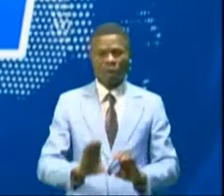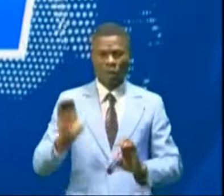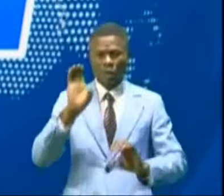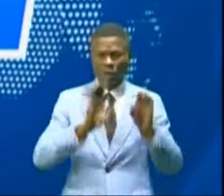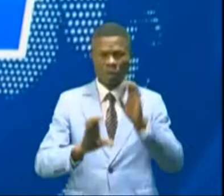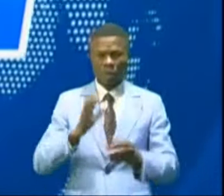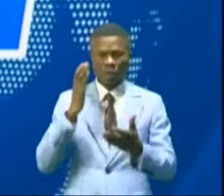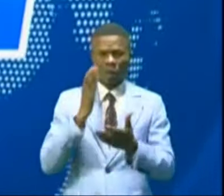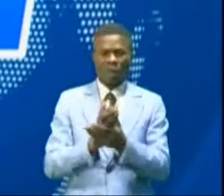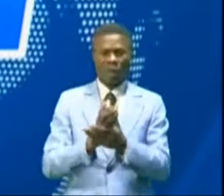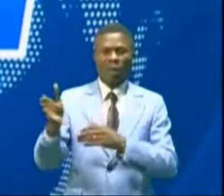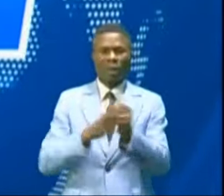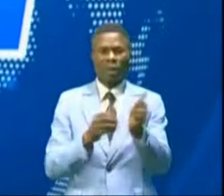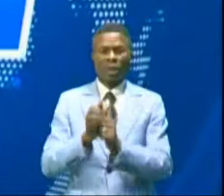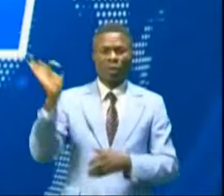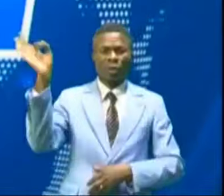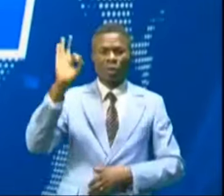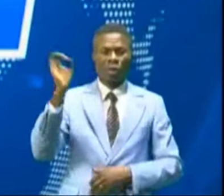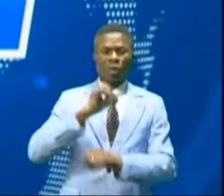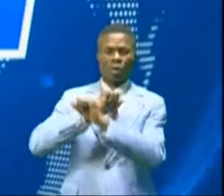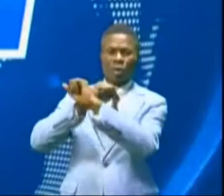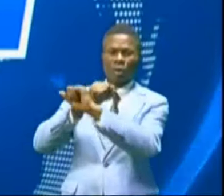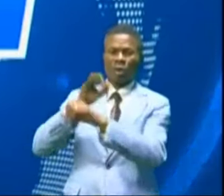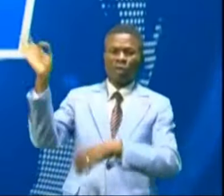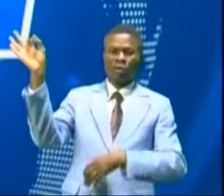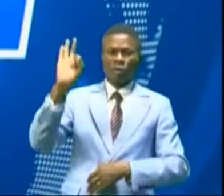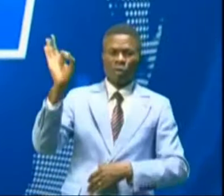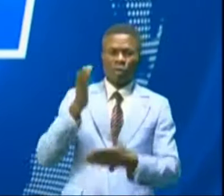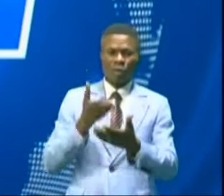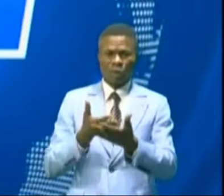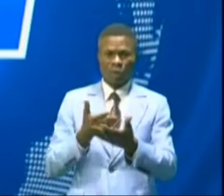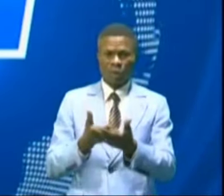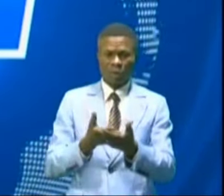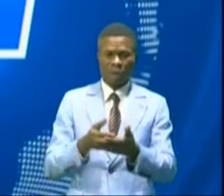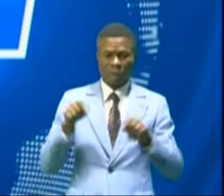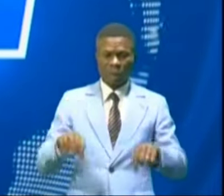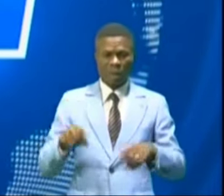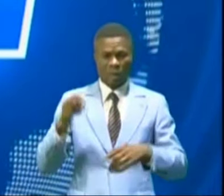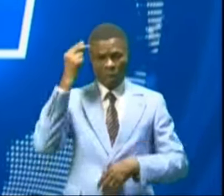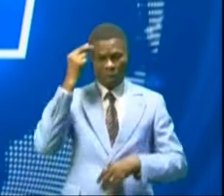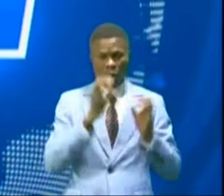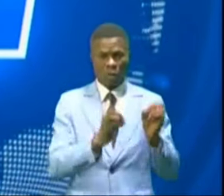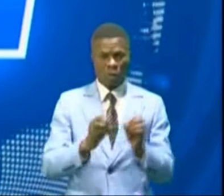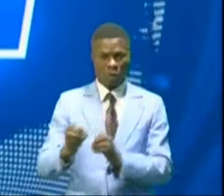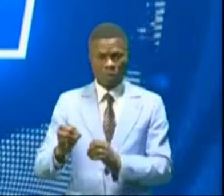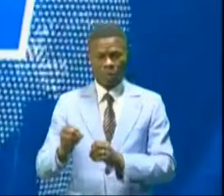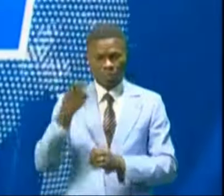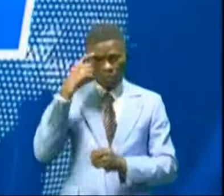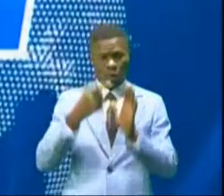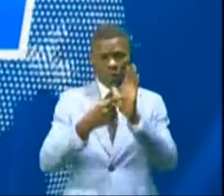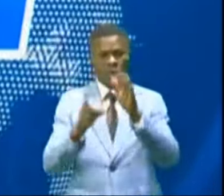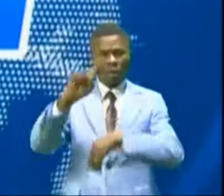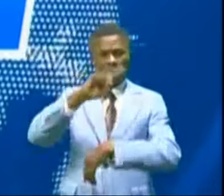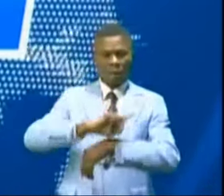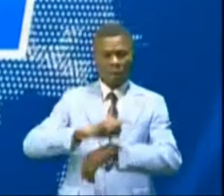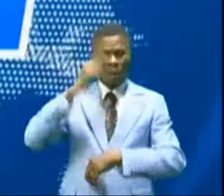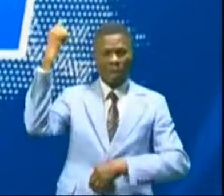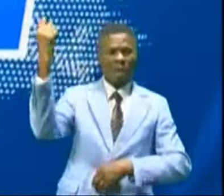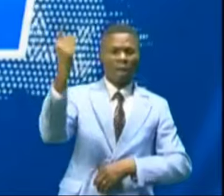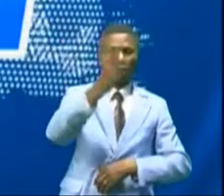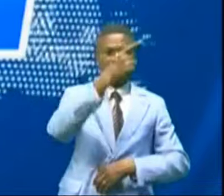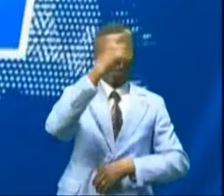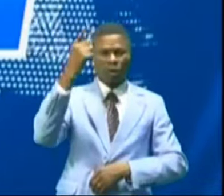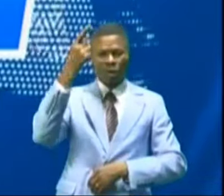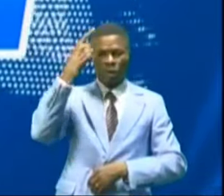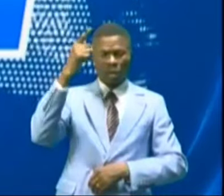contre la déforestation et la protection des forêts a vécu à Kinshasa, organisé pour marquer la journée internationale